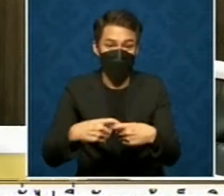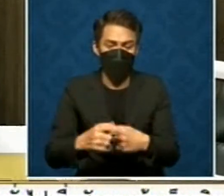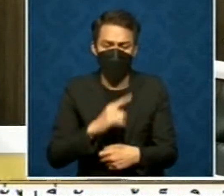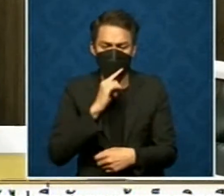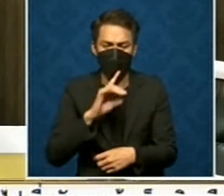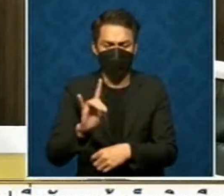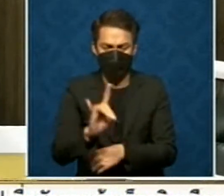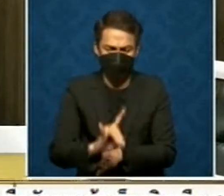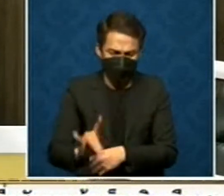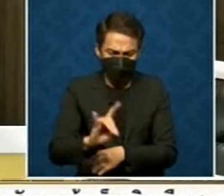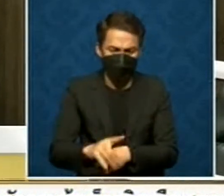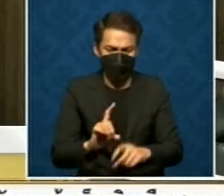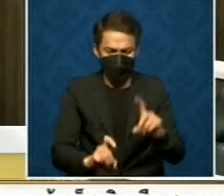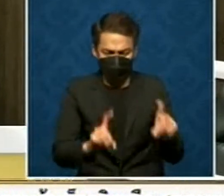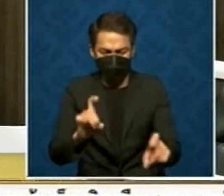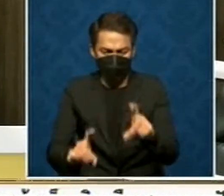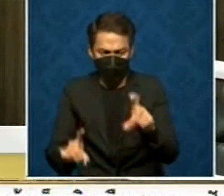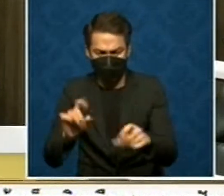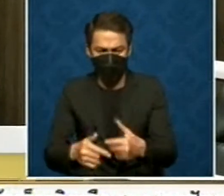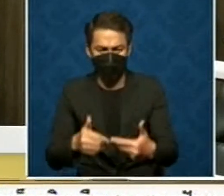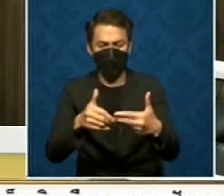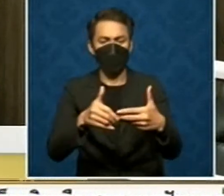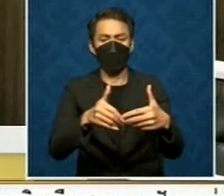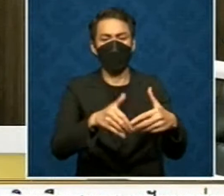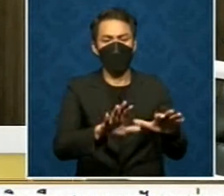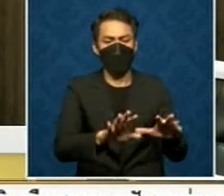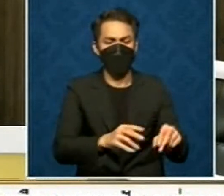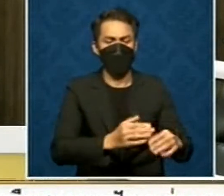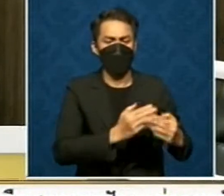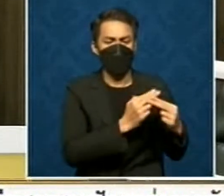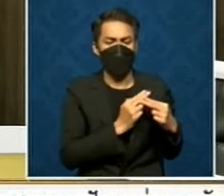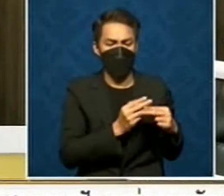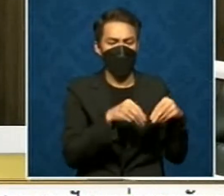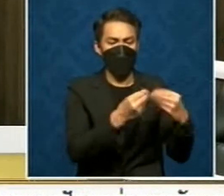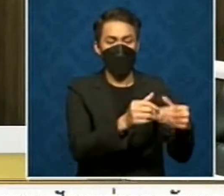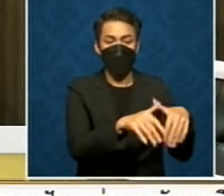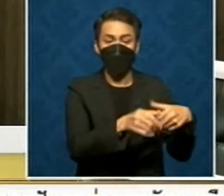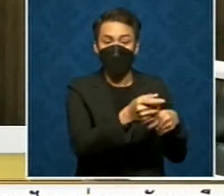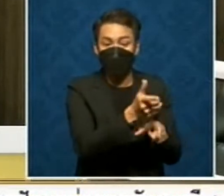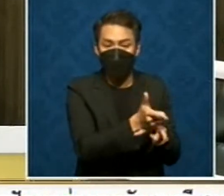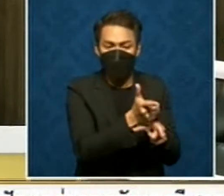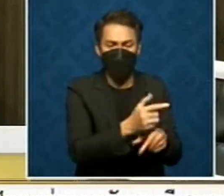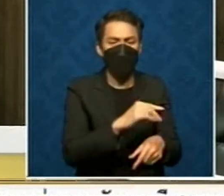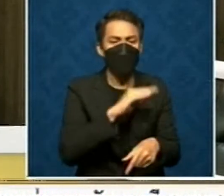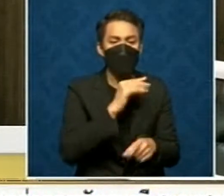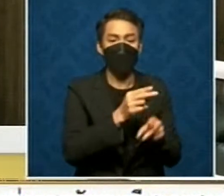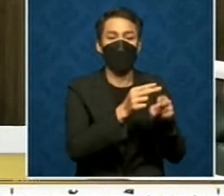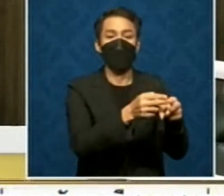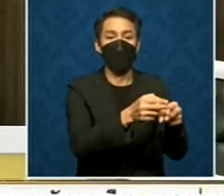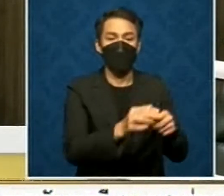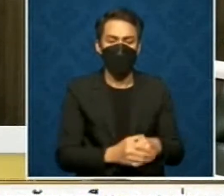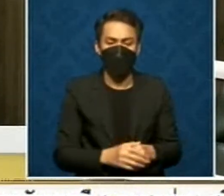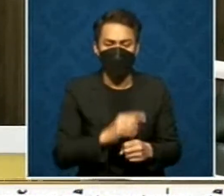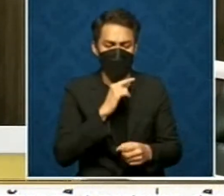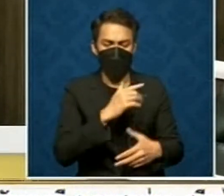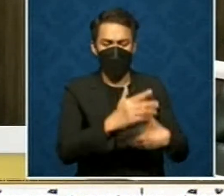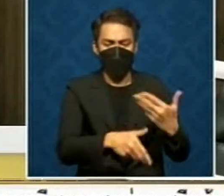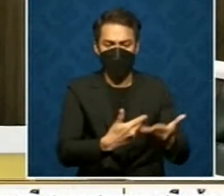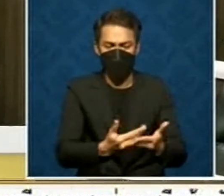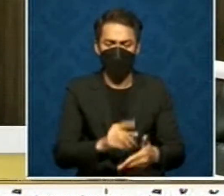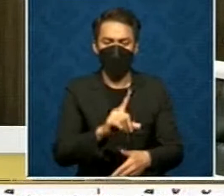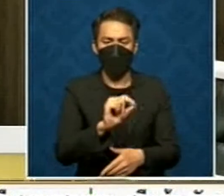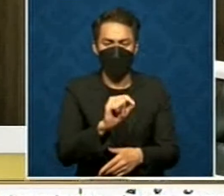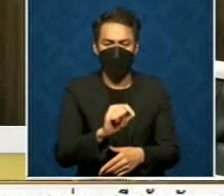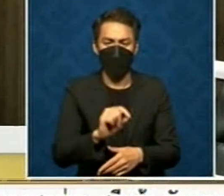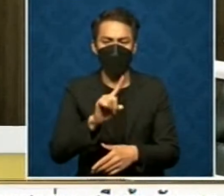รฐบาลปลอยพาละในการทำลายส้สุกก่อนไปใหเขเศษกรทำเองกเลยตวงขายกัน 20 บาท 100 บาท